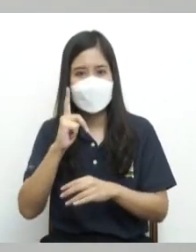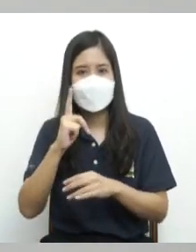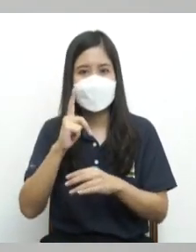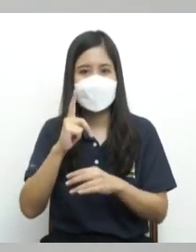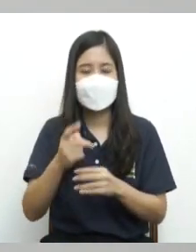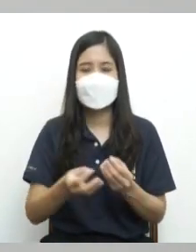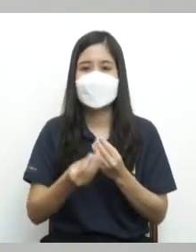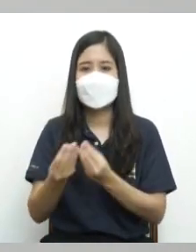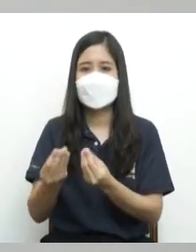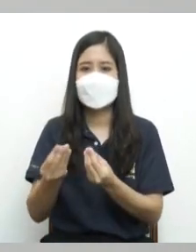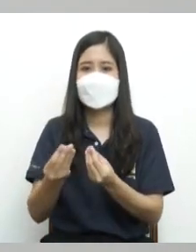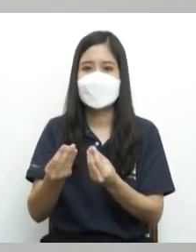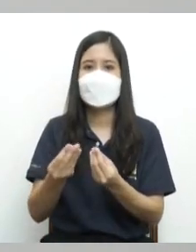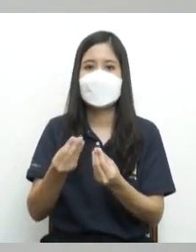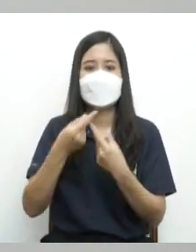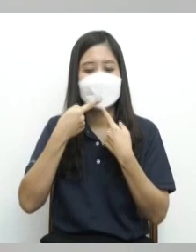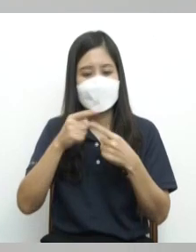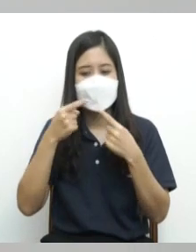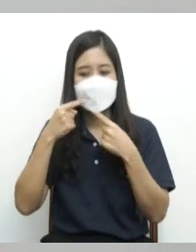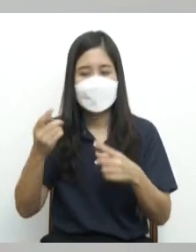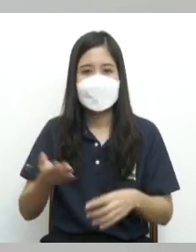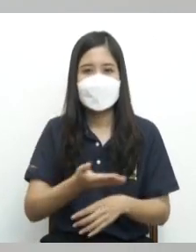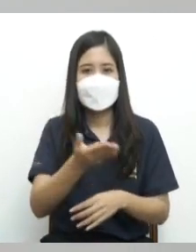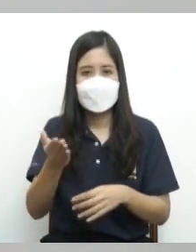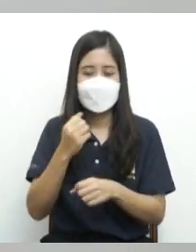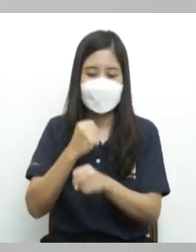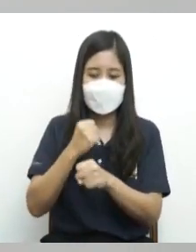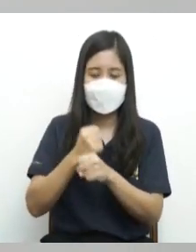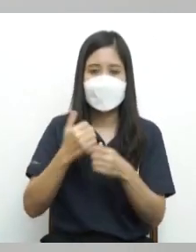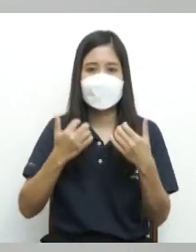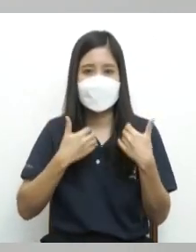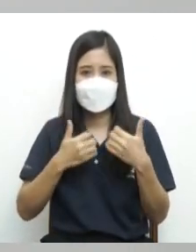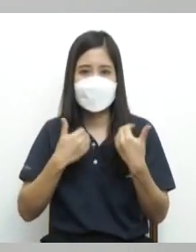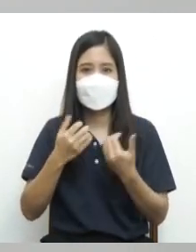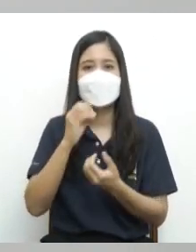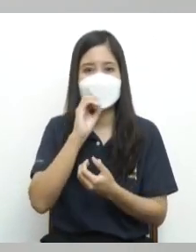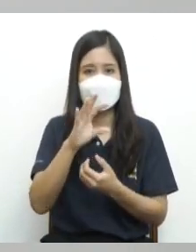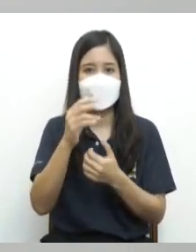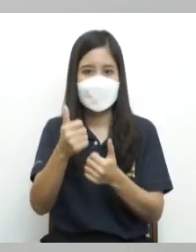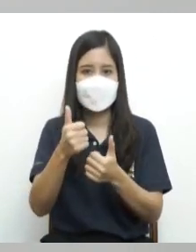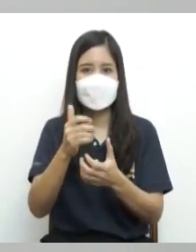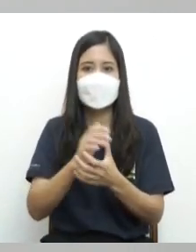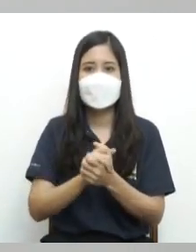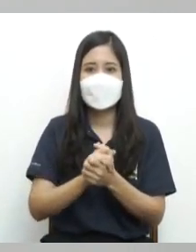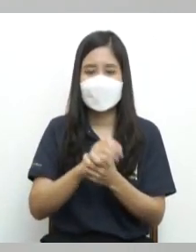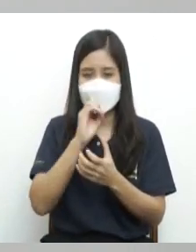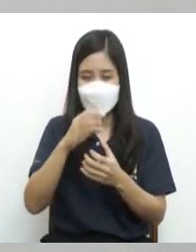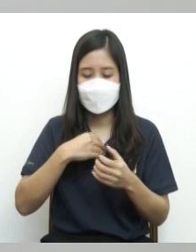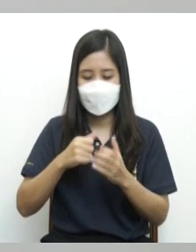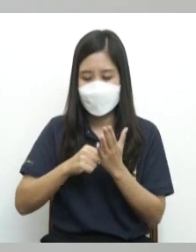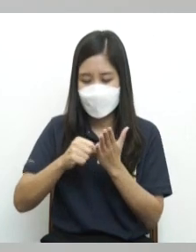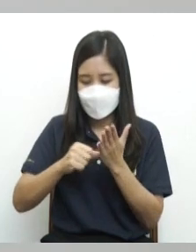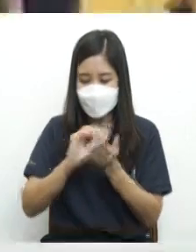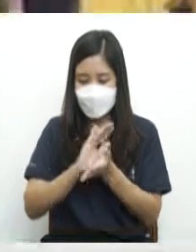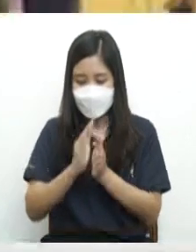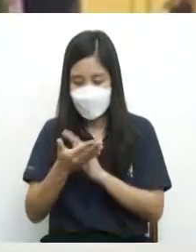ทำไปแล้วมันไม่ได้ตอบโจทย์ไม่ได้สนุกไม่ได้น่าสนใจขอให้บอกนะคะไม่ต้องฝืนกันแล้วเราจะแก้ไขเราจะปรับปรุงค่ะขอบคุ